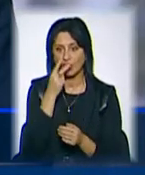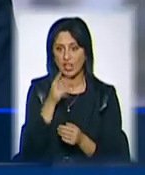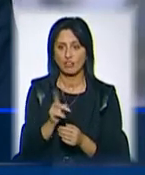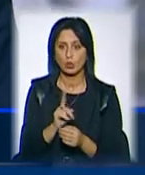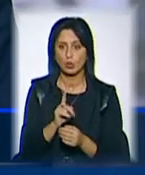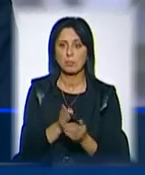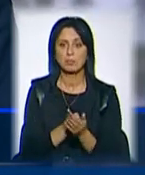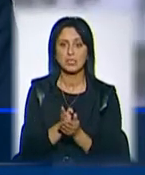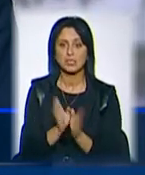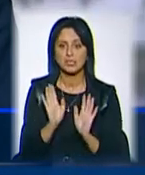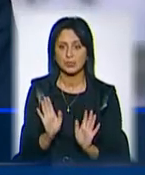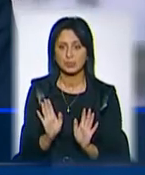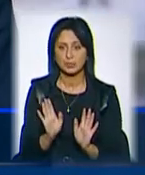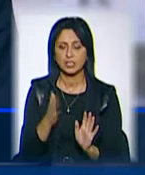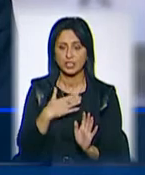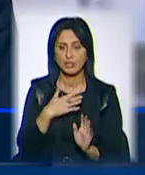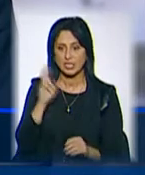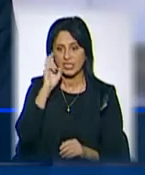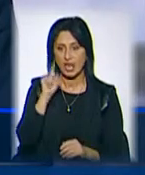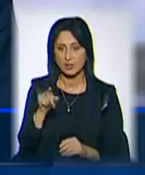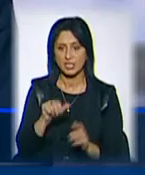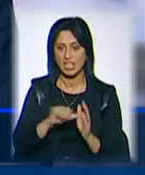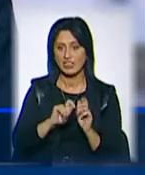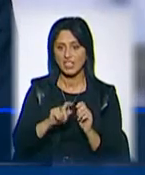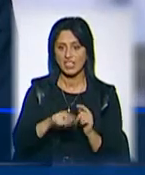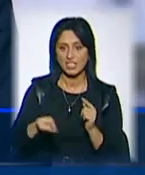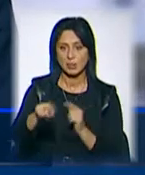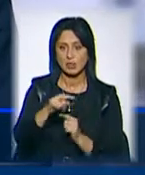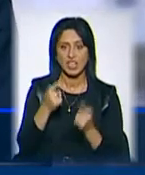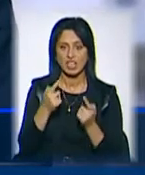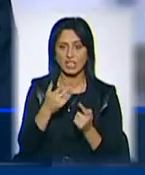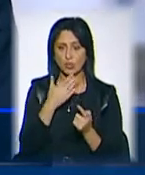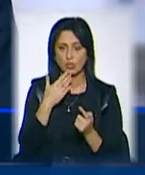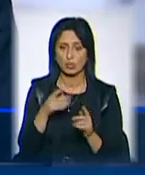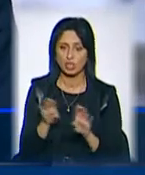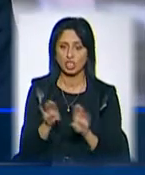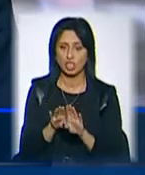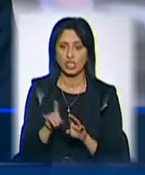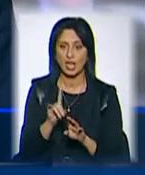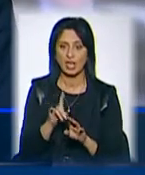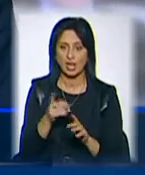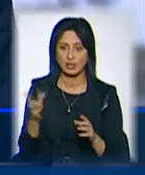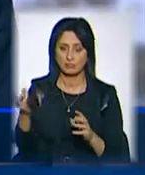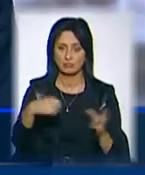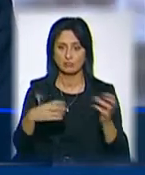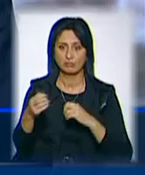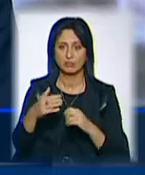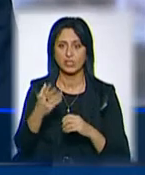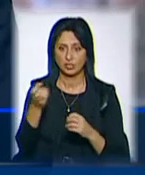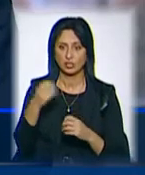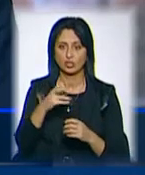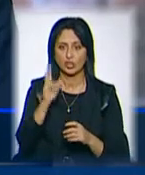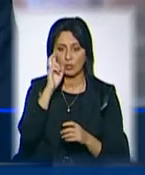რომ პრინციპში ჩვენს მიერ სახელმწიფოს მიერ ინვესტირებული თანხა არც ისე დიდია, იმასთან შედარებით თუ რა ბენეფიტი შეგვიძლია